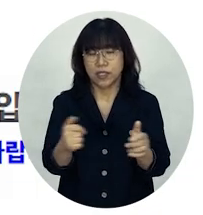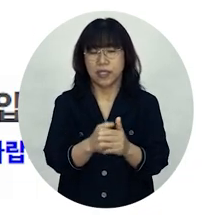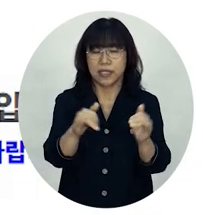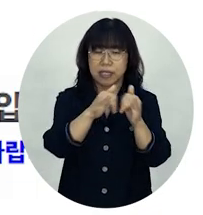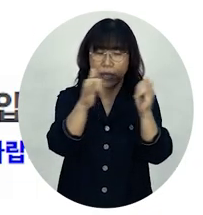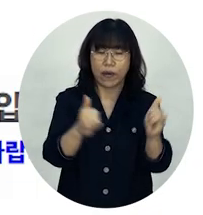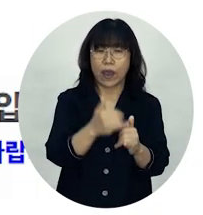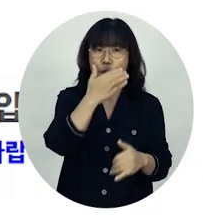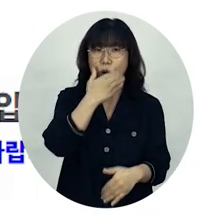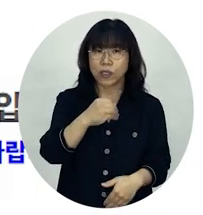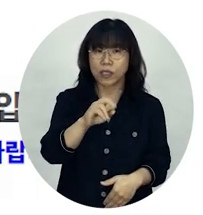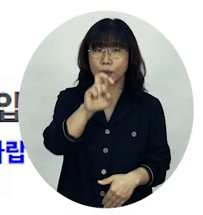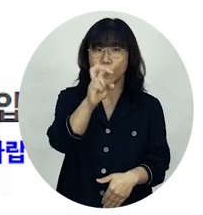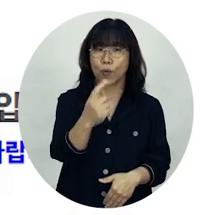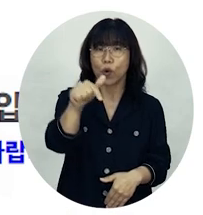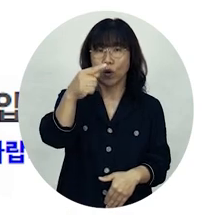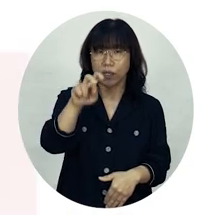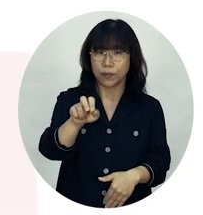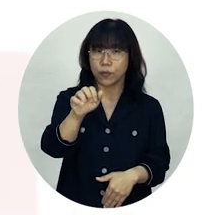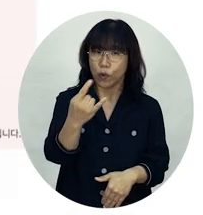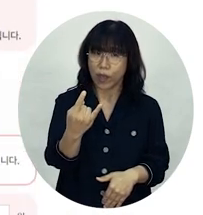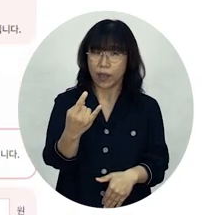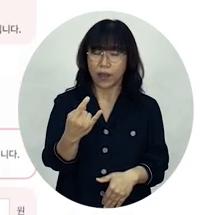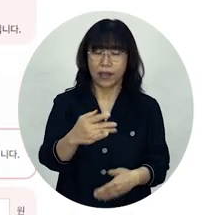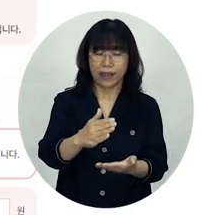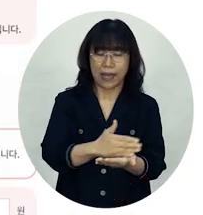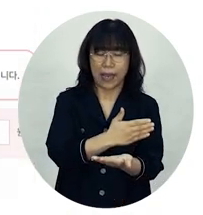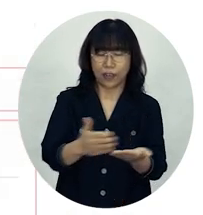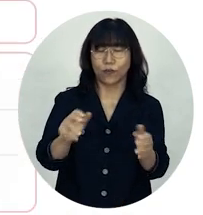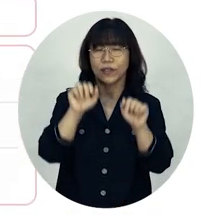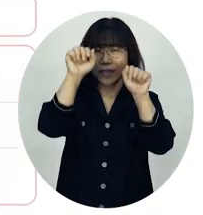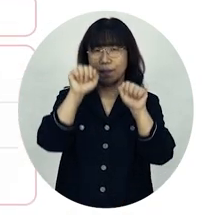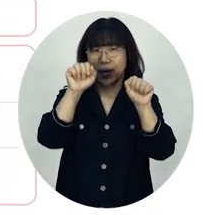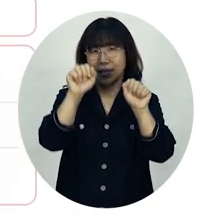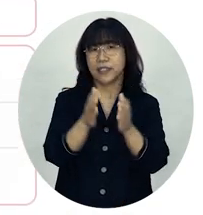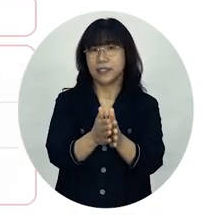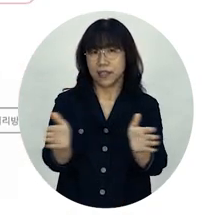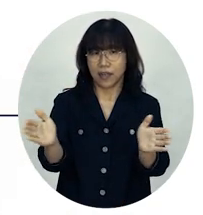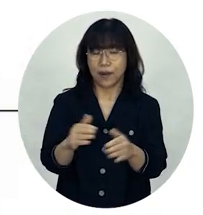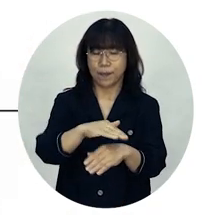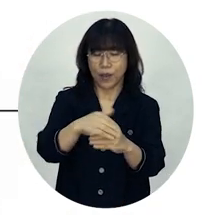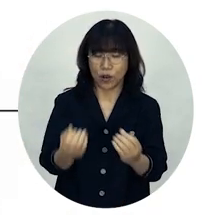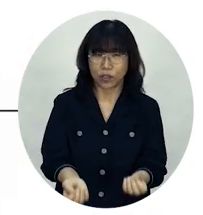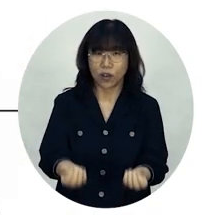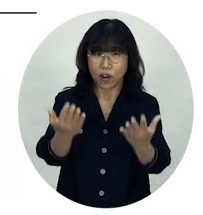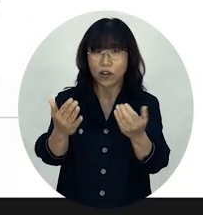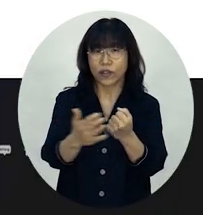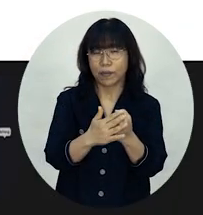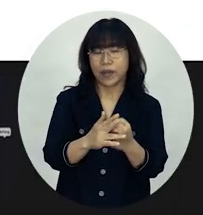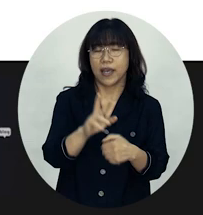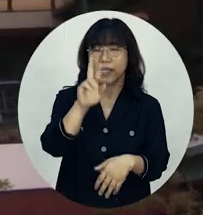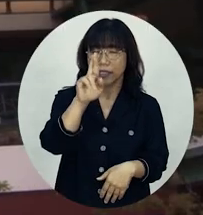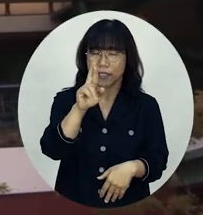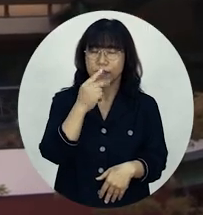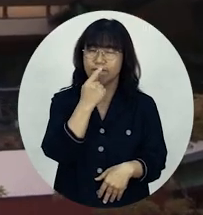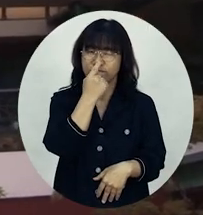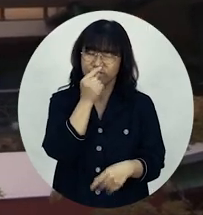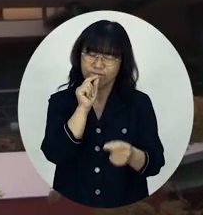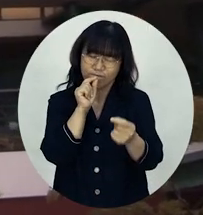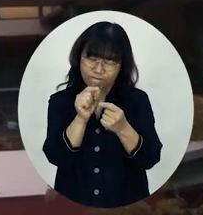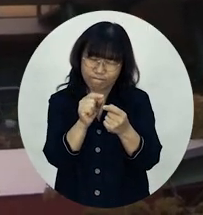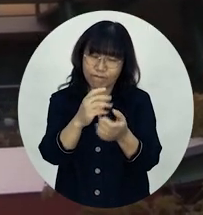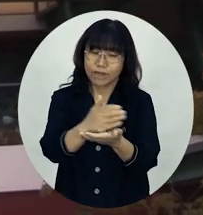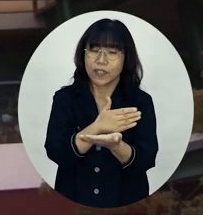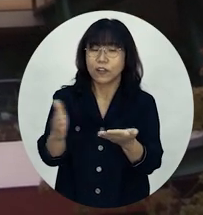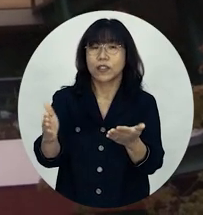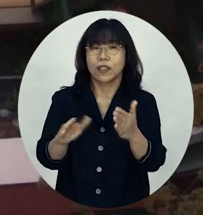온 택트 추석명절 나눔 캠페인을 진행합니다 또 명절을 앞두고 따뜻한 정을 나누기 위해 오는 8일까지